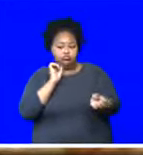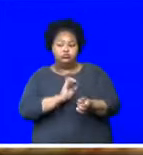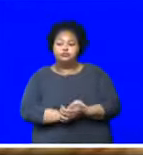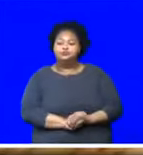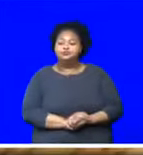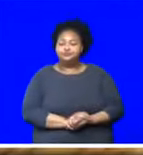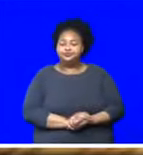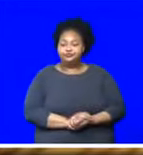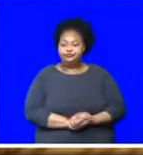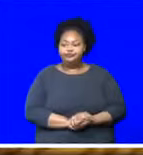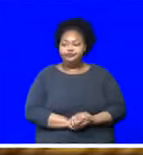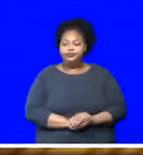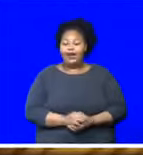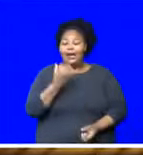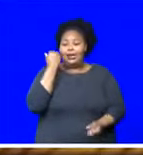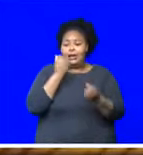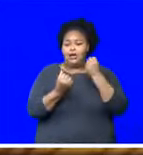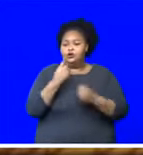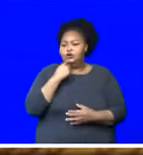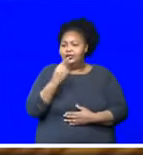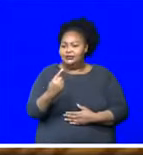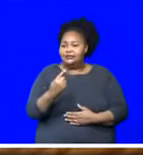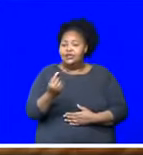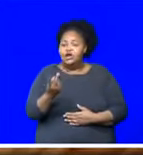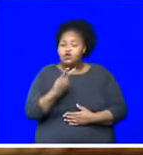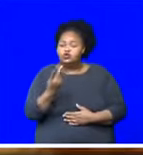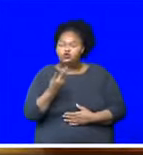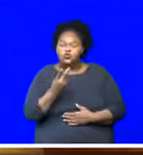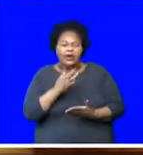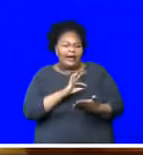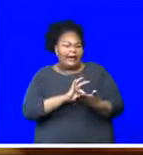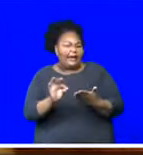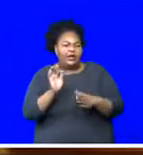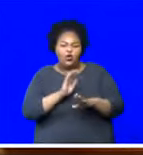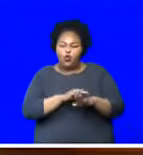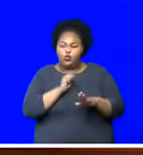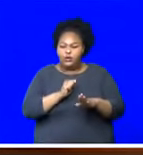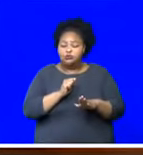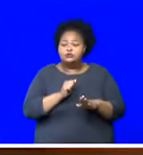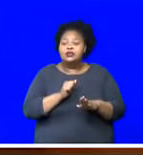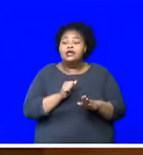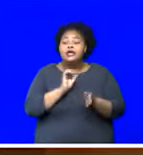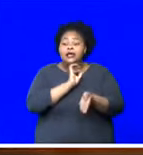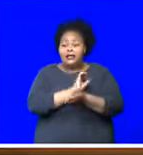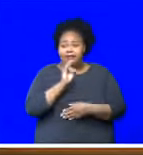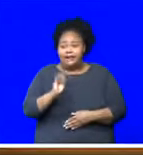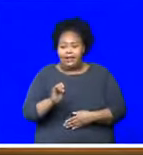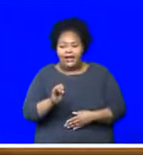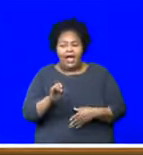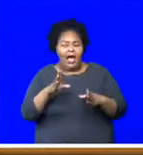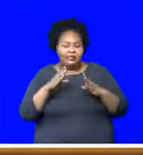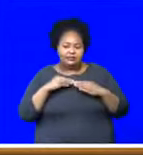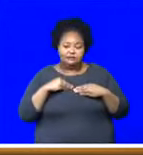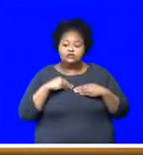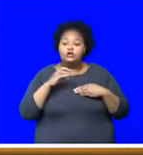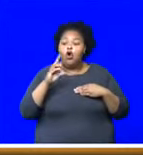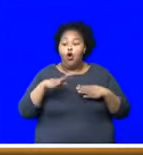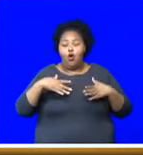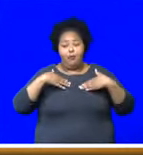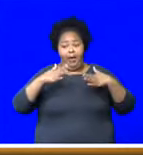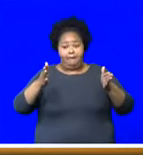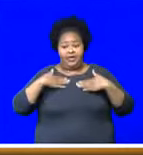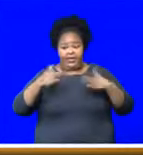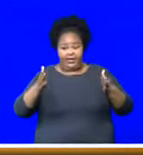lokungacaci kwekuthi bayalivuma lelicala noma cha kuvele kusengakaphumi isijubo. Inkantolo ithi